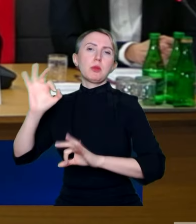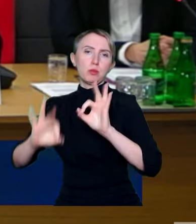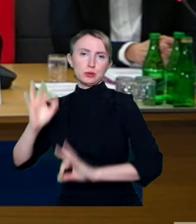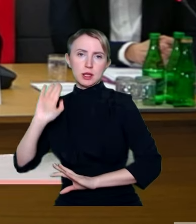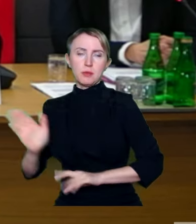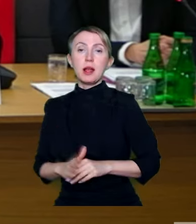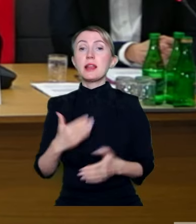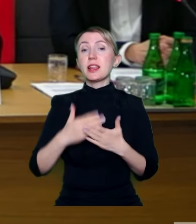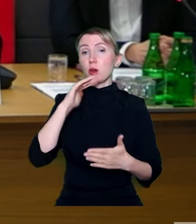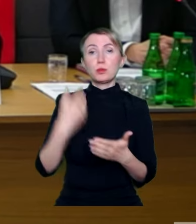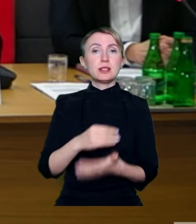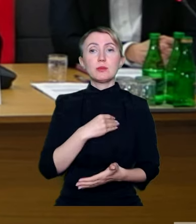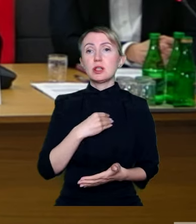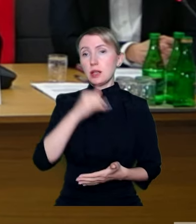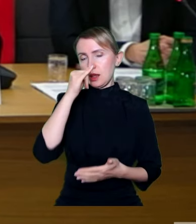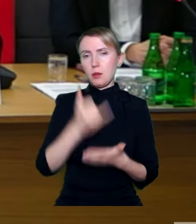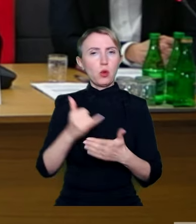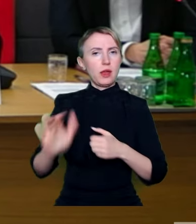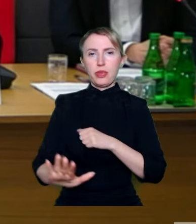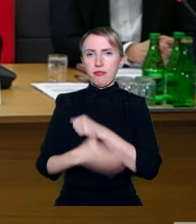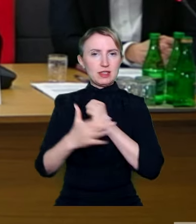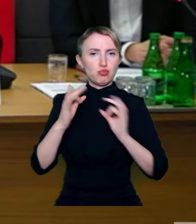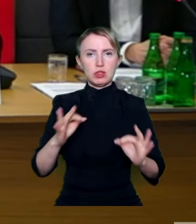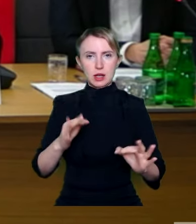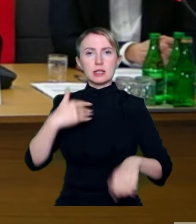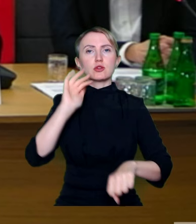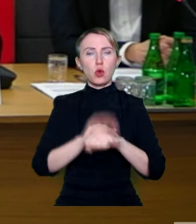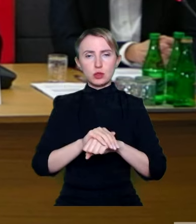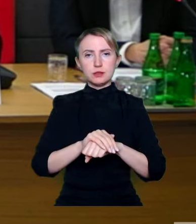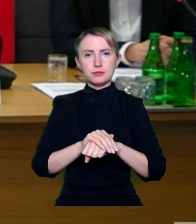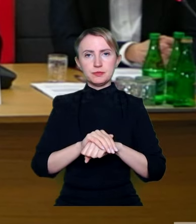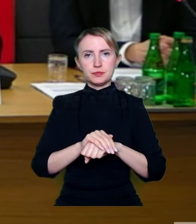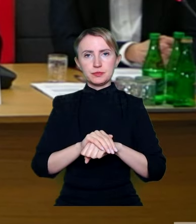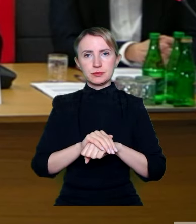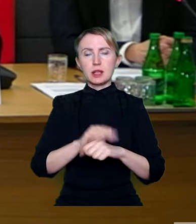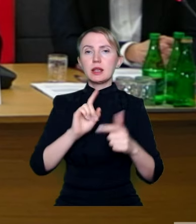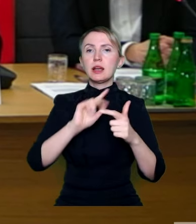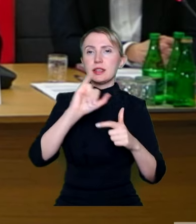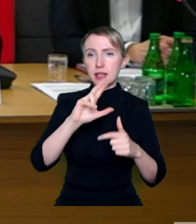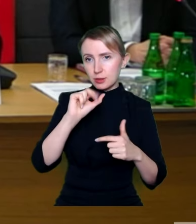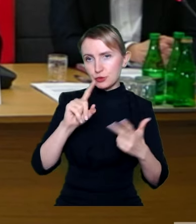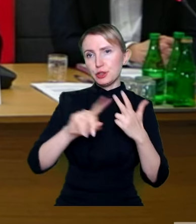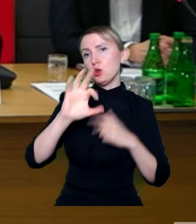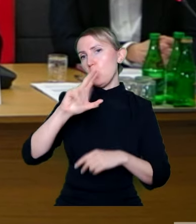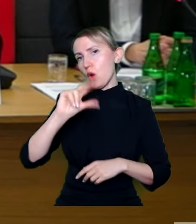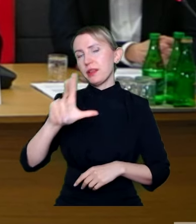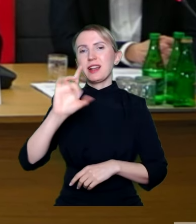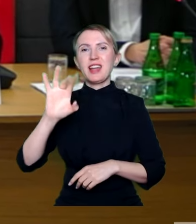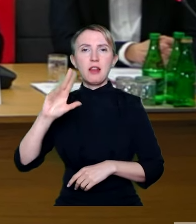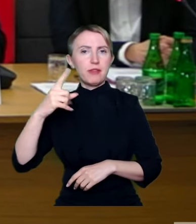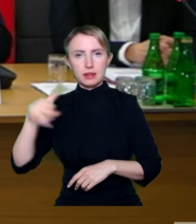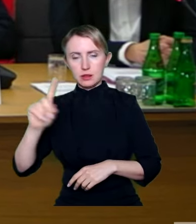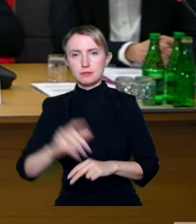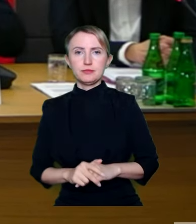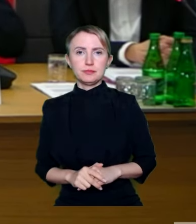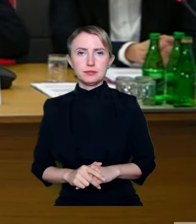szczerze mówiąc, ja nie potrafię poprzeć w tej chwili przynajmniej. Jeszcze panowie Jakimczyk, Olejnik, Gelfand, znaczy